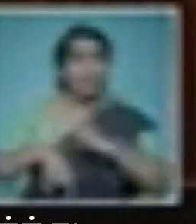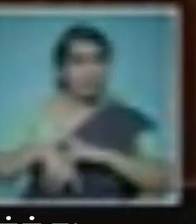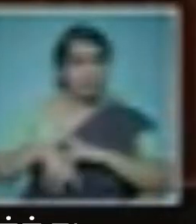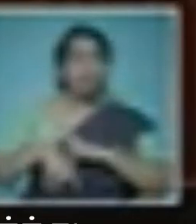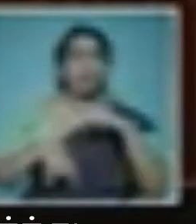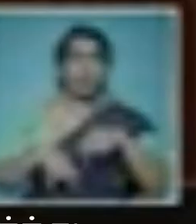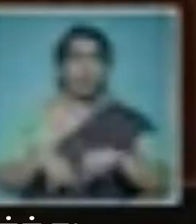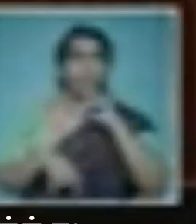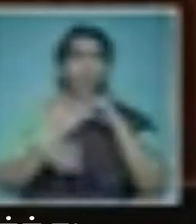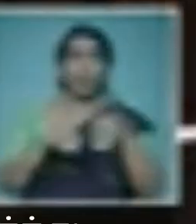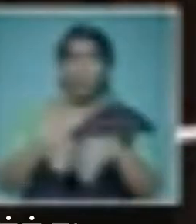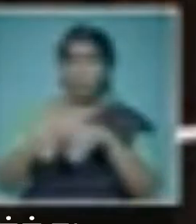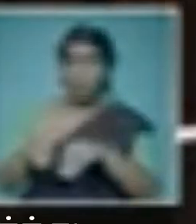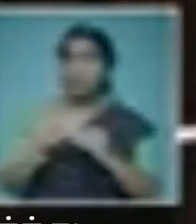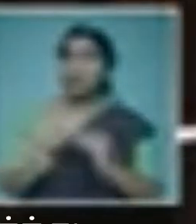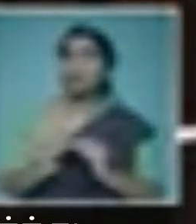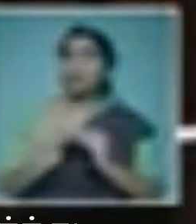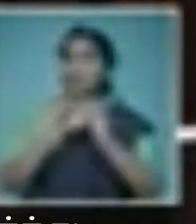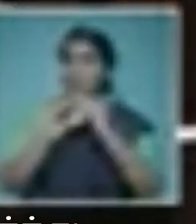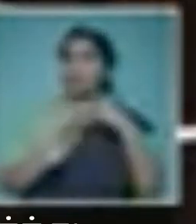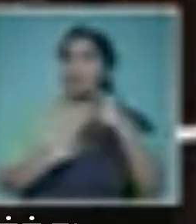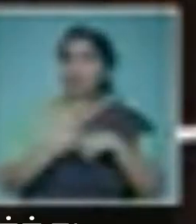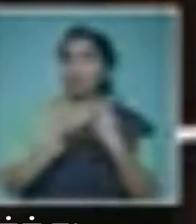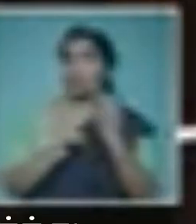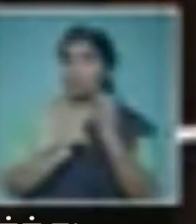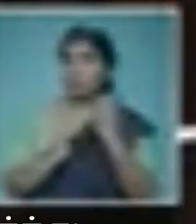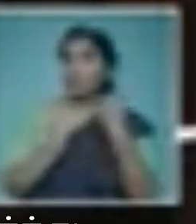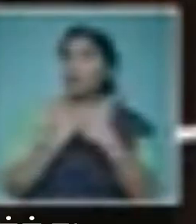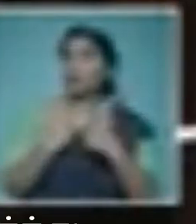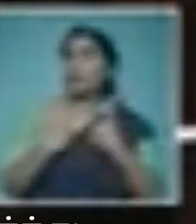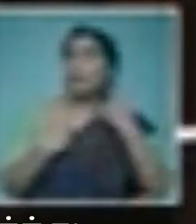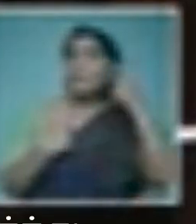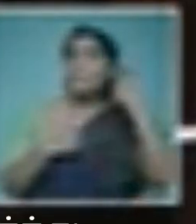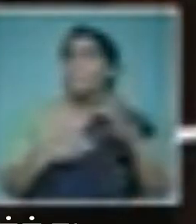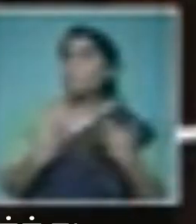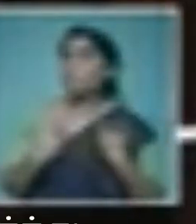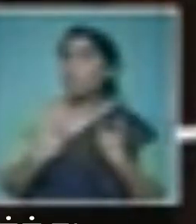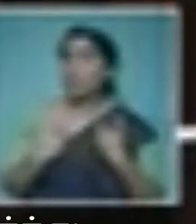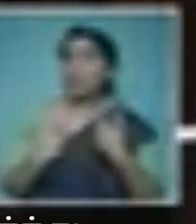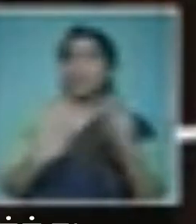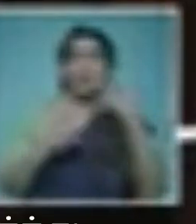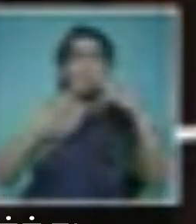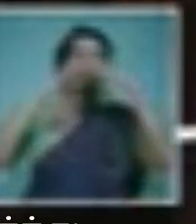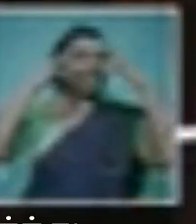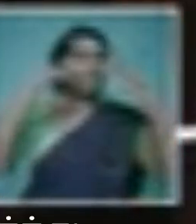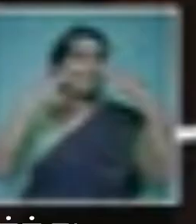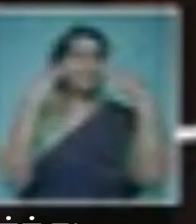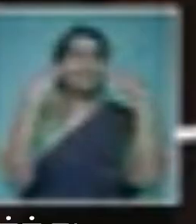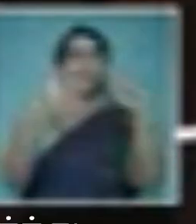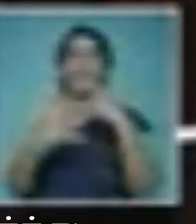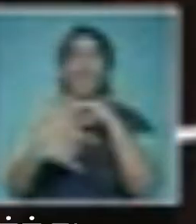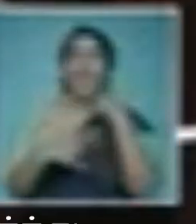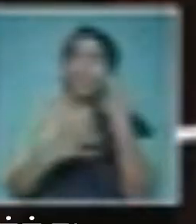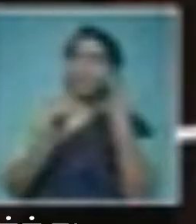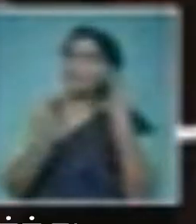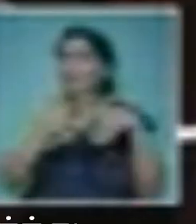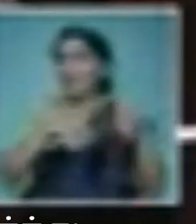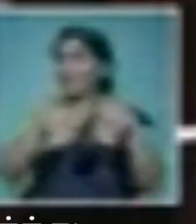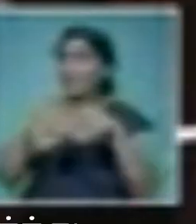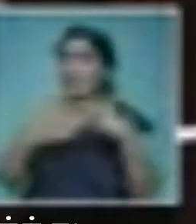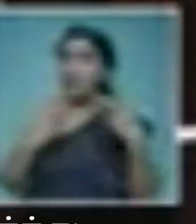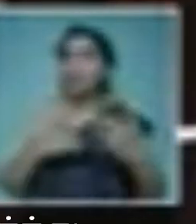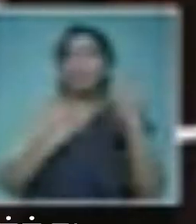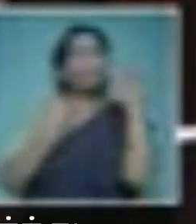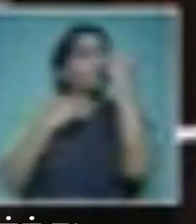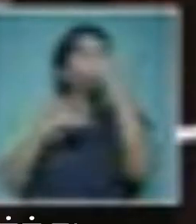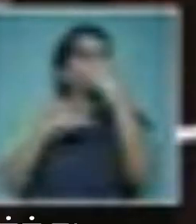යනවා කියන්නේ කෘෂි කර්මය ඩිවලොප් කරනවා කියන්නේ රටක ආර්ථිකය හදන්න අපි මොනවද බලාපොරොත්තු වෙන්නේ ග්‍රීන් හවුස් ගෙනල්ලා ඒ ග්‍රීන් හවුස් වල ඇපල් හරි මොන හරි එකක් හදලා ඒක